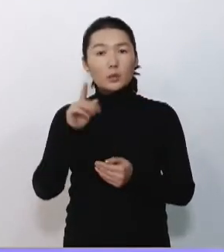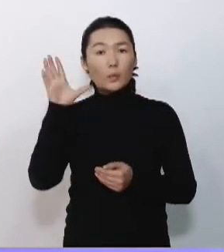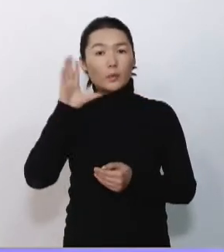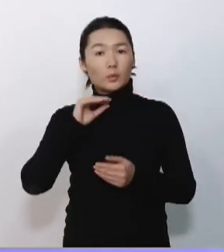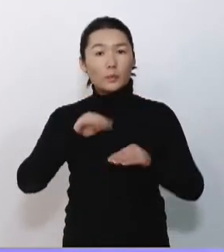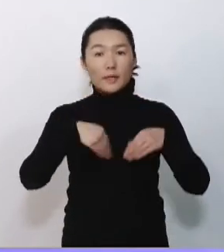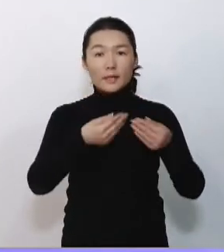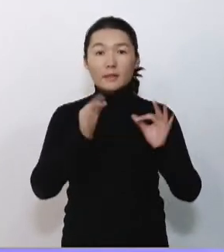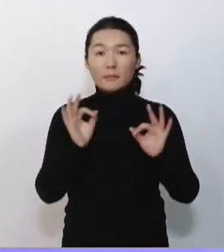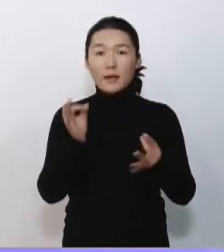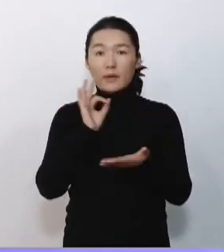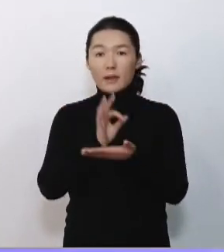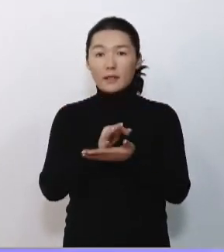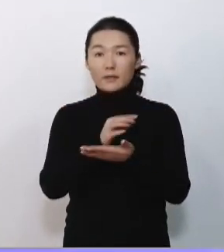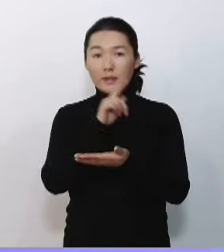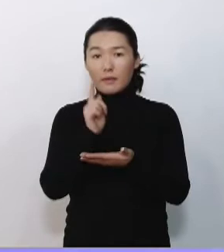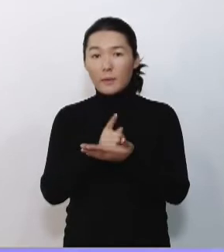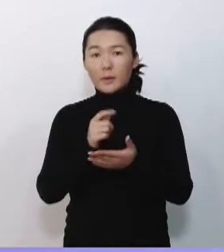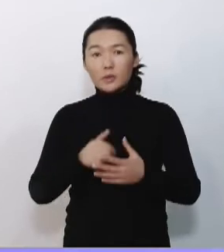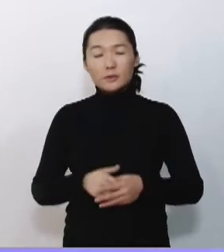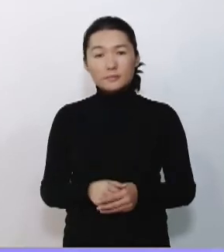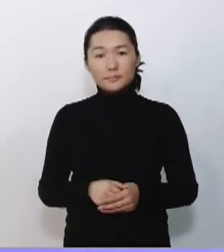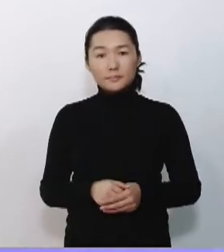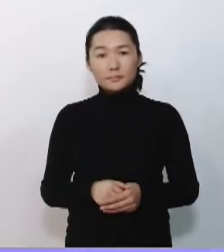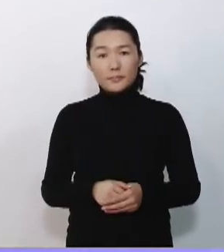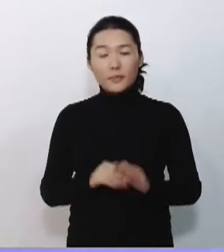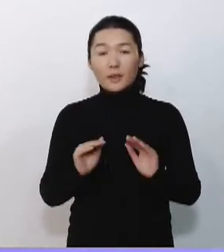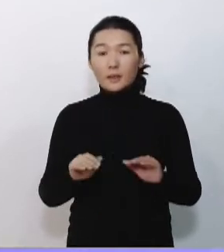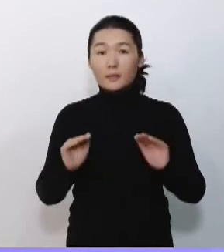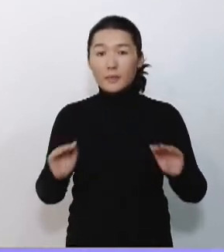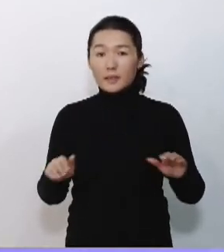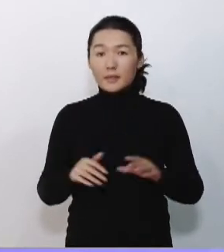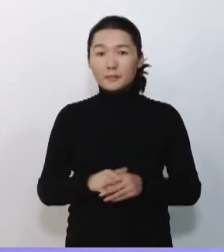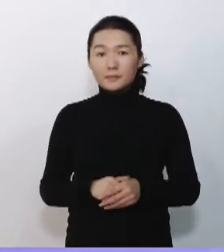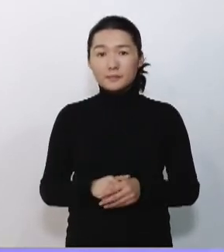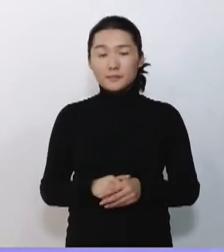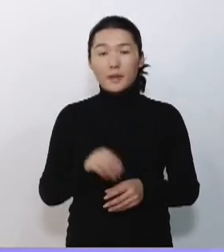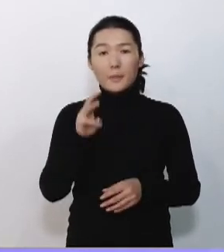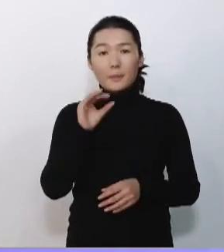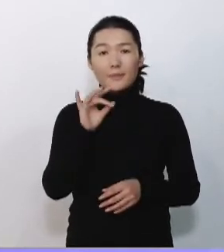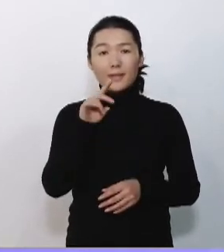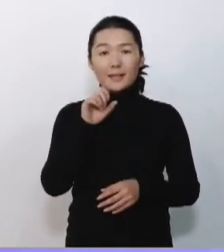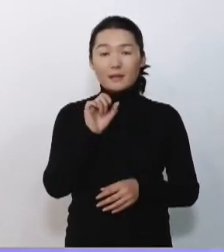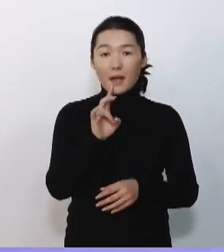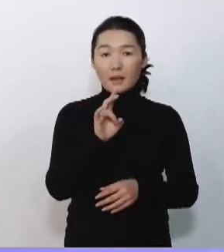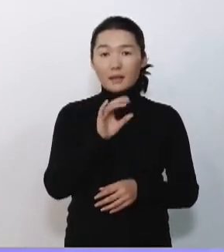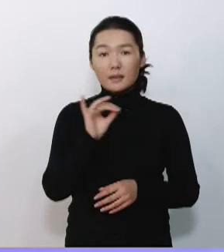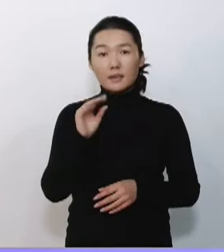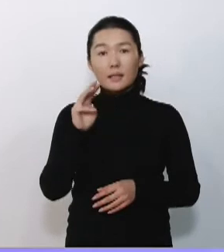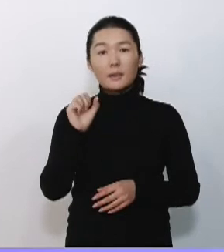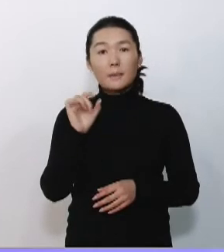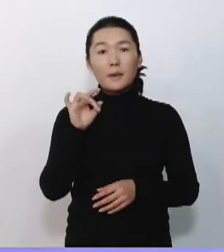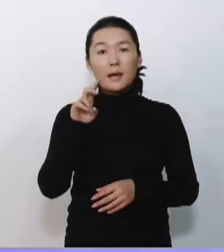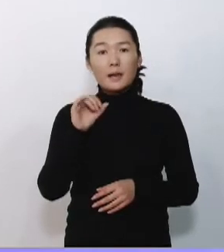дать правильный ответ на вопрос. Ребята, Мерлан и